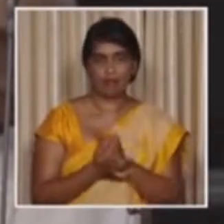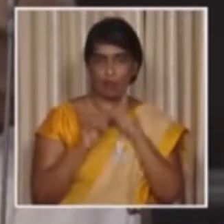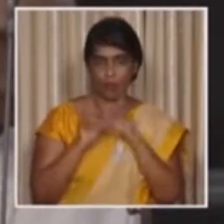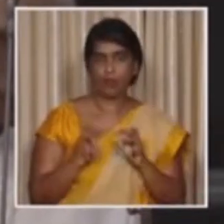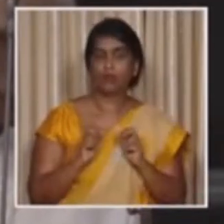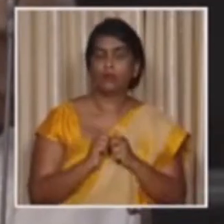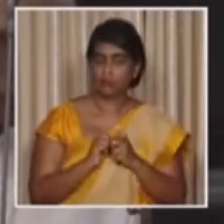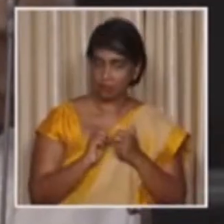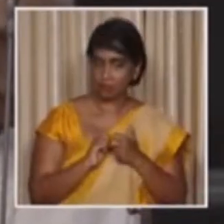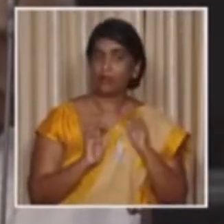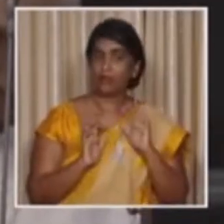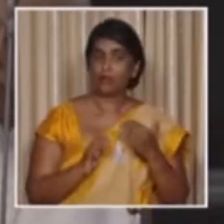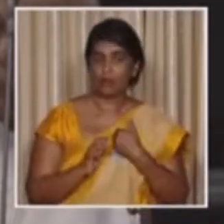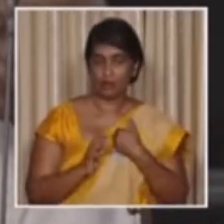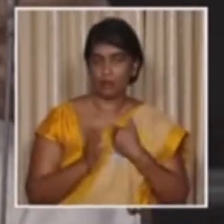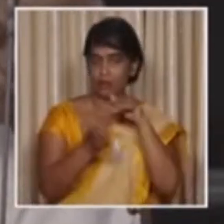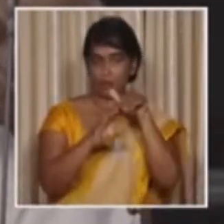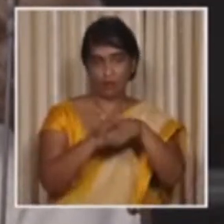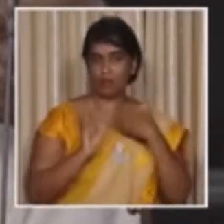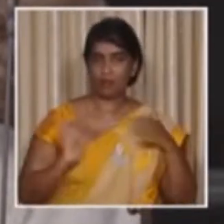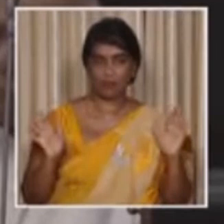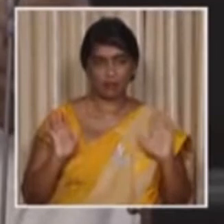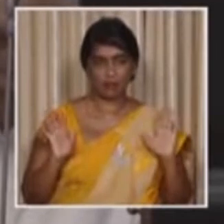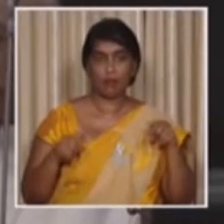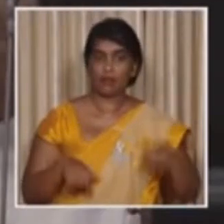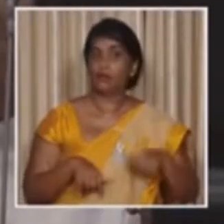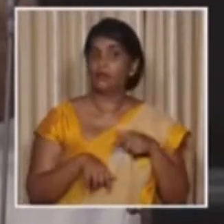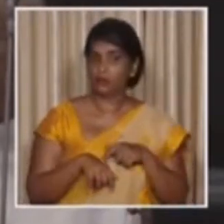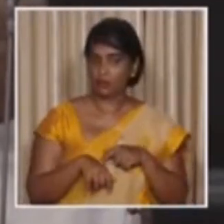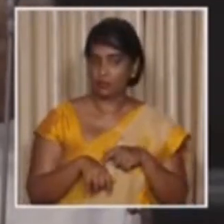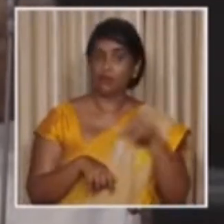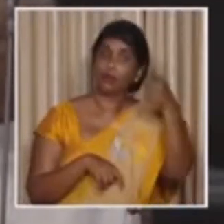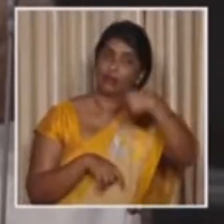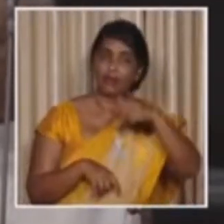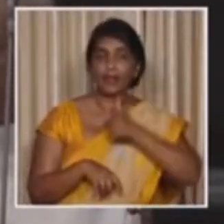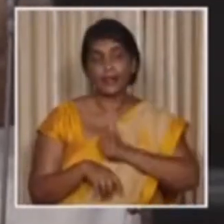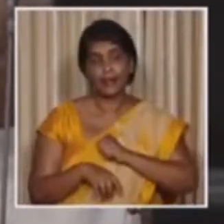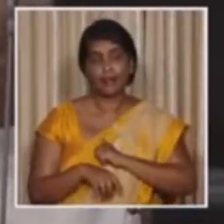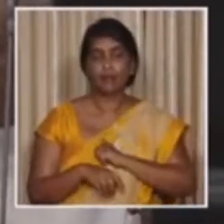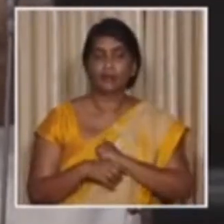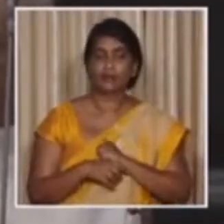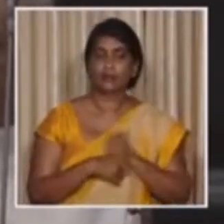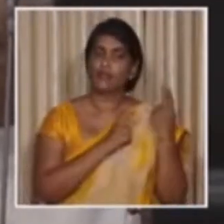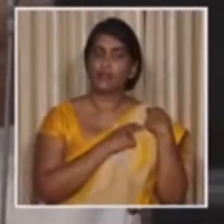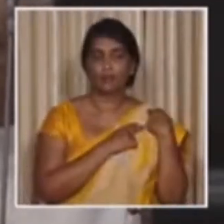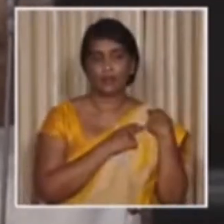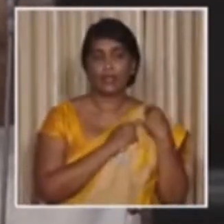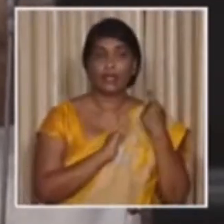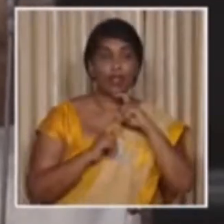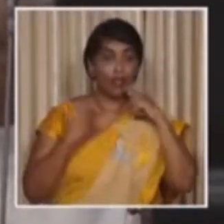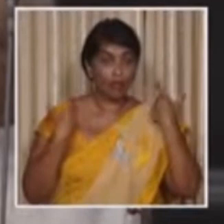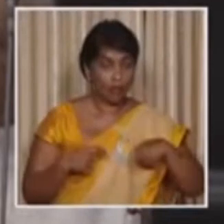වෙලා තියෙන්නේ. මං කිය මං මැදිහත් වෙන්නේ නැහැ ඒක මේ අවස්ථාවේදී ඔබතුමලට ඕනනම් මේක අරගන්න කියලා. මොකද